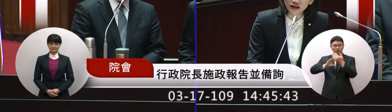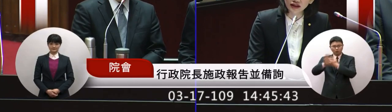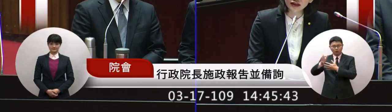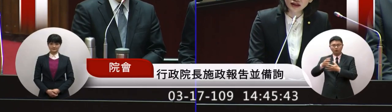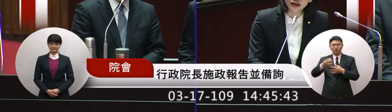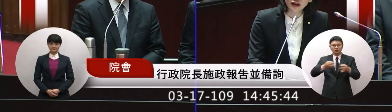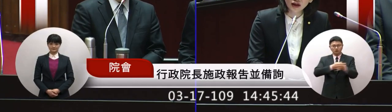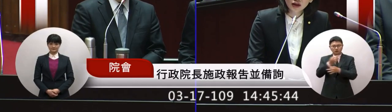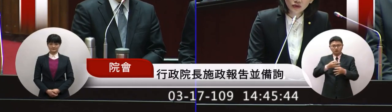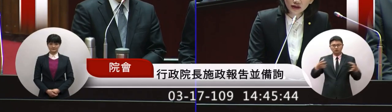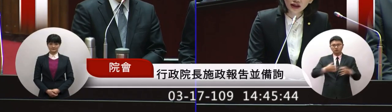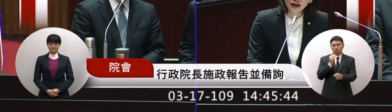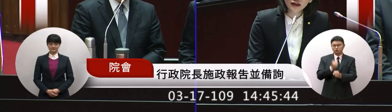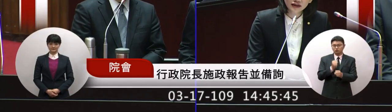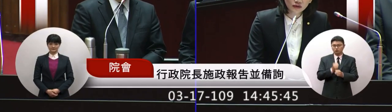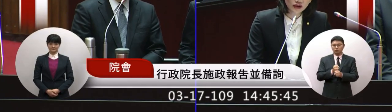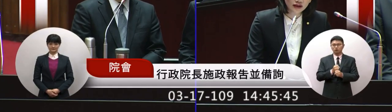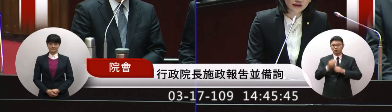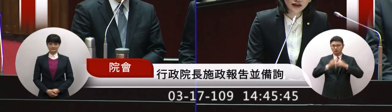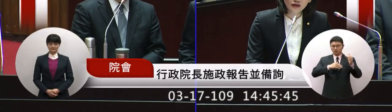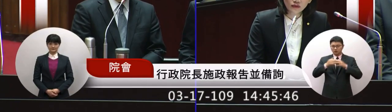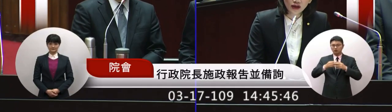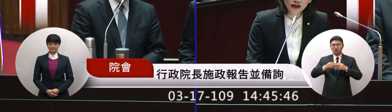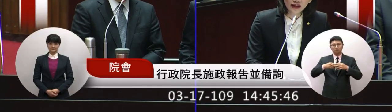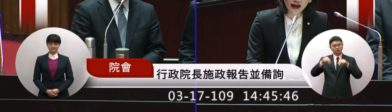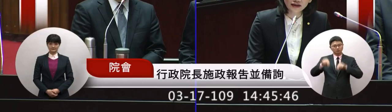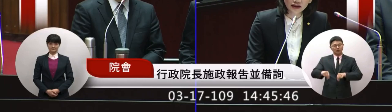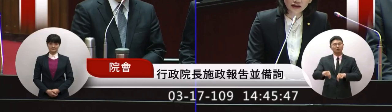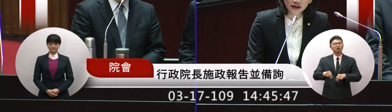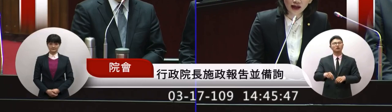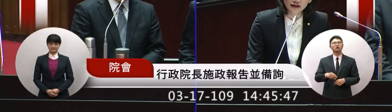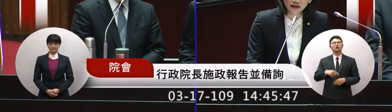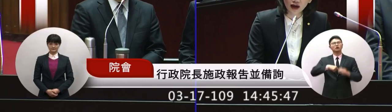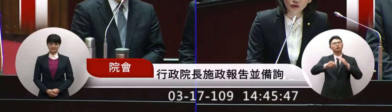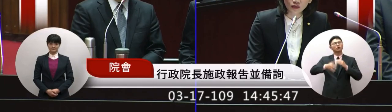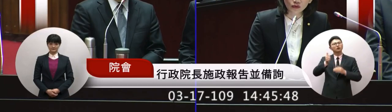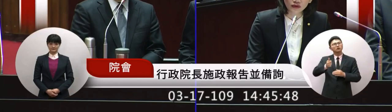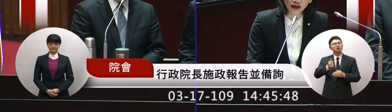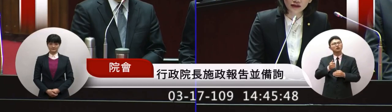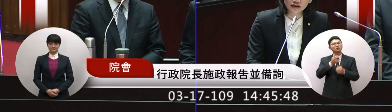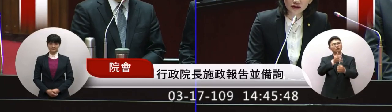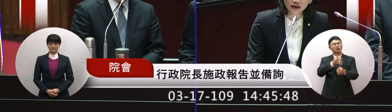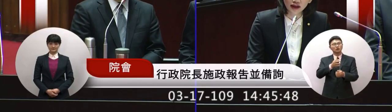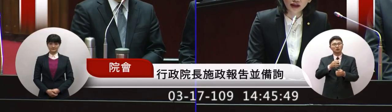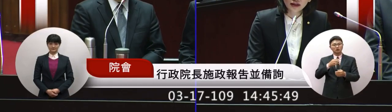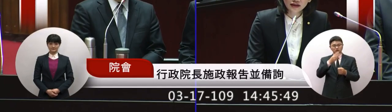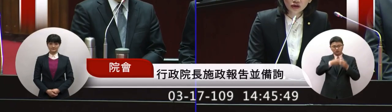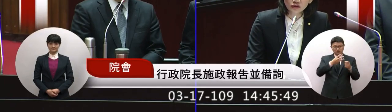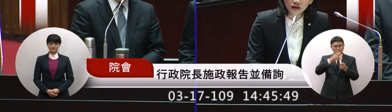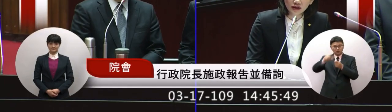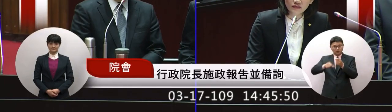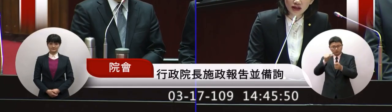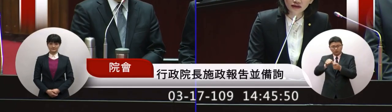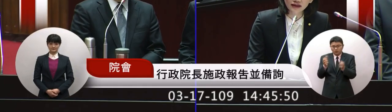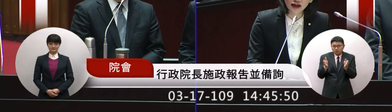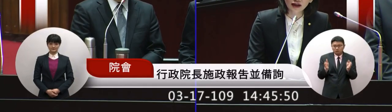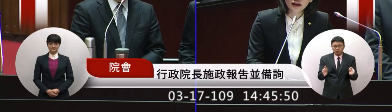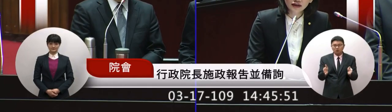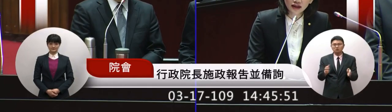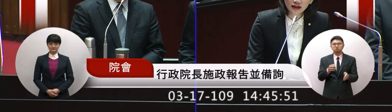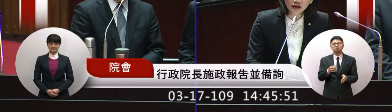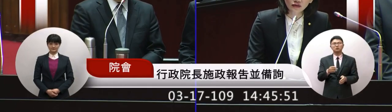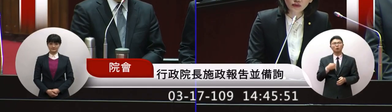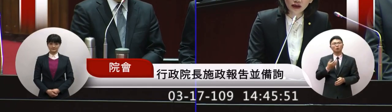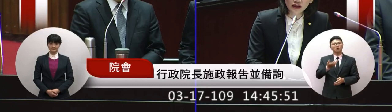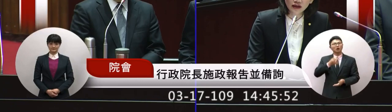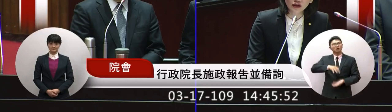作协议哦。院长，请问你在未来的3到5年之内，就这个面向，